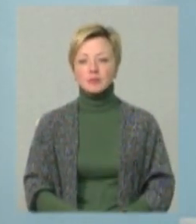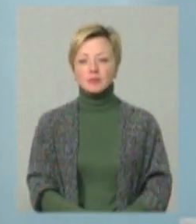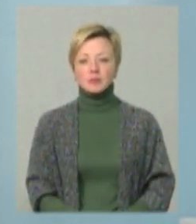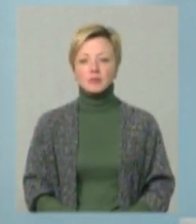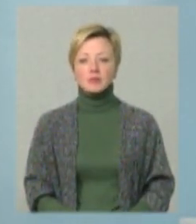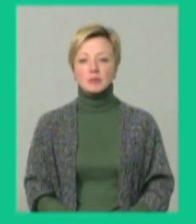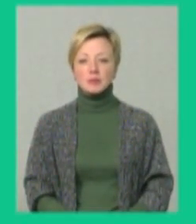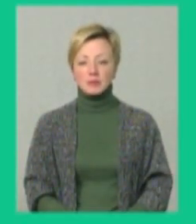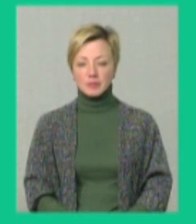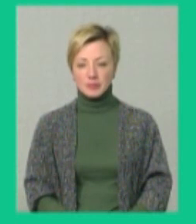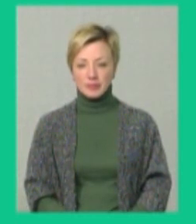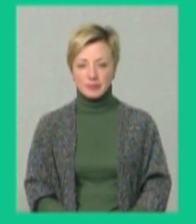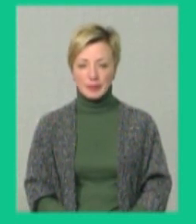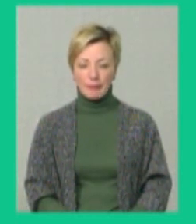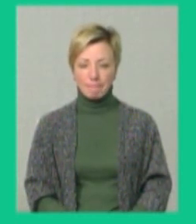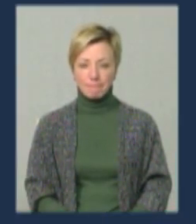Жили.